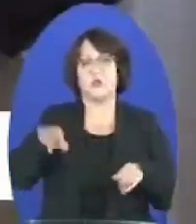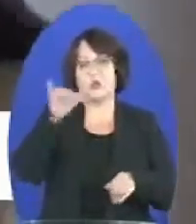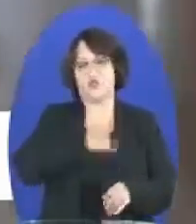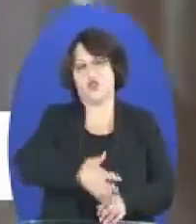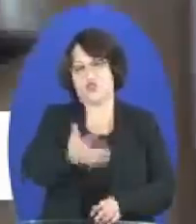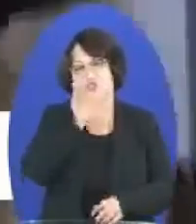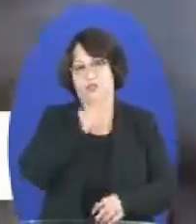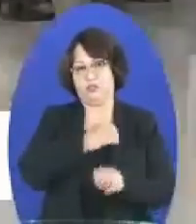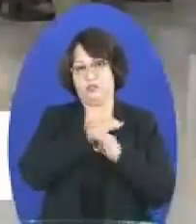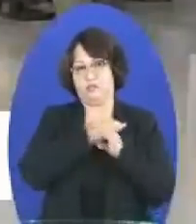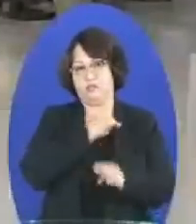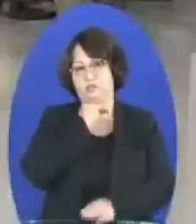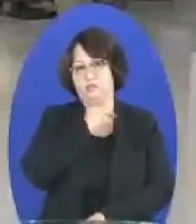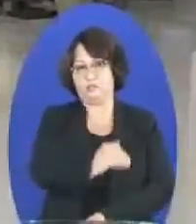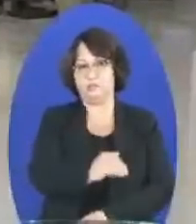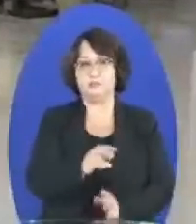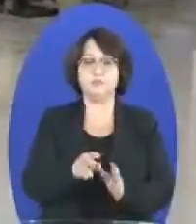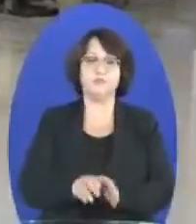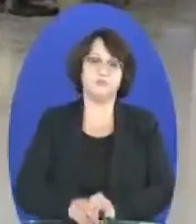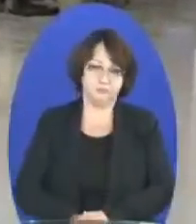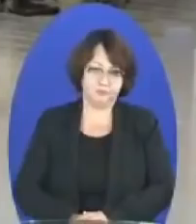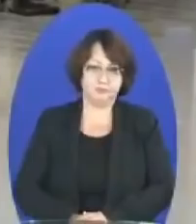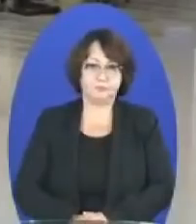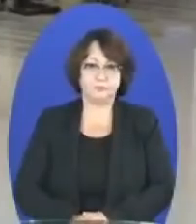руу нэвтрэх боломжгүй юм байна.